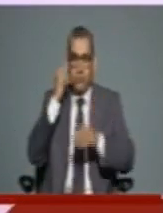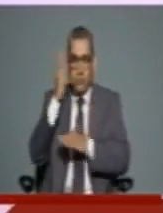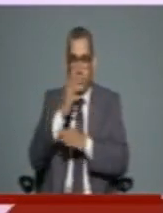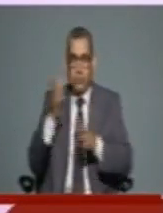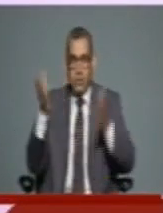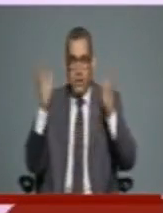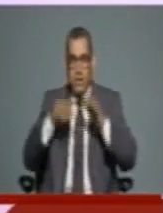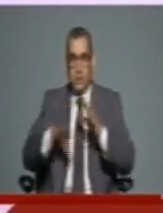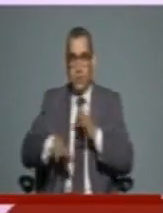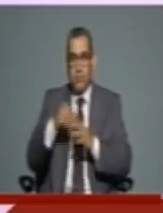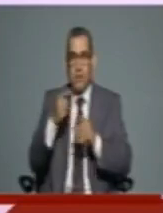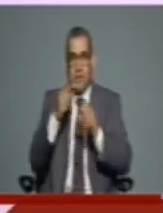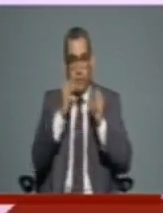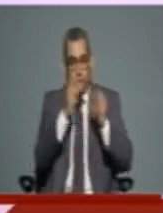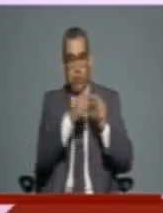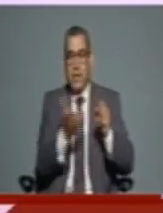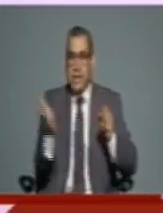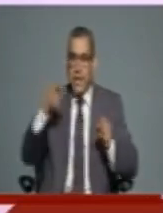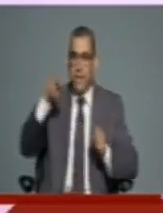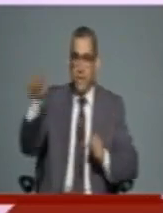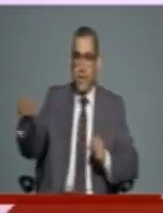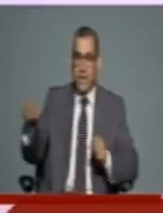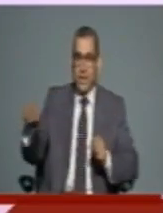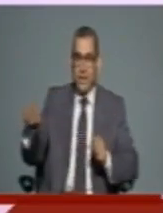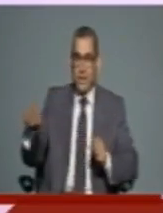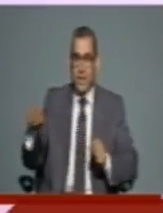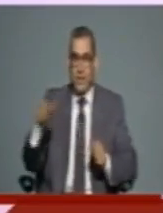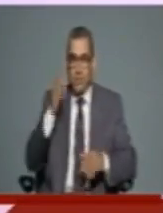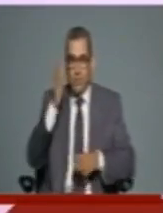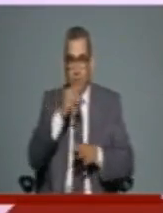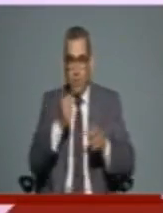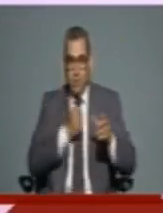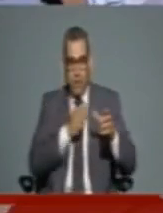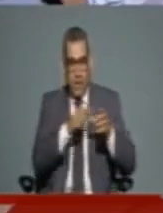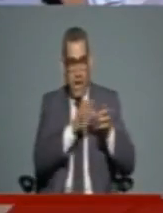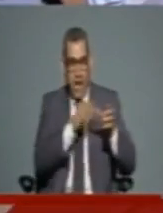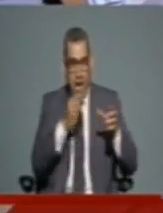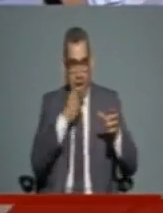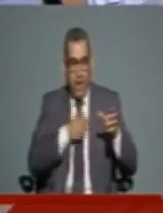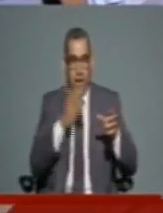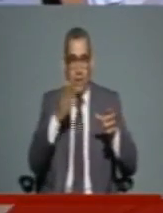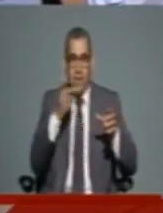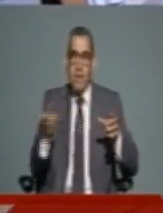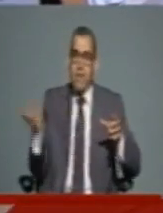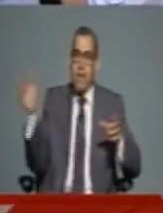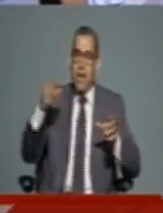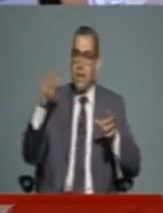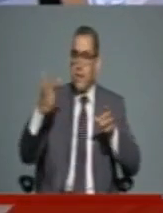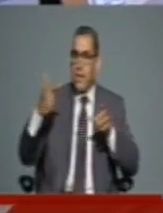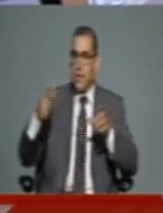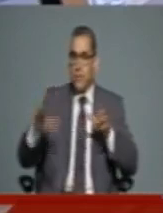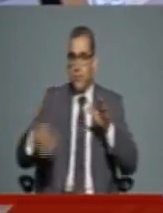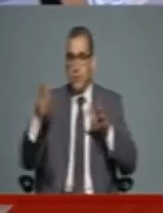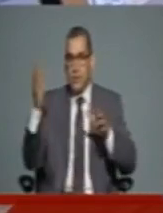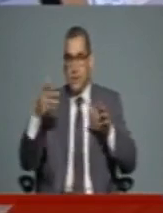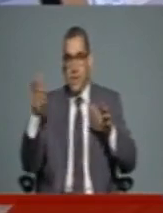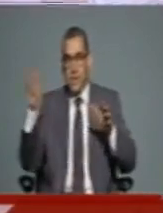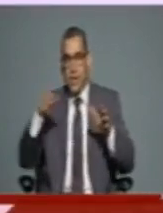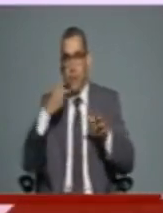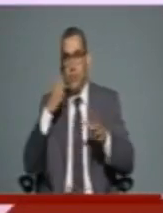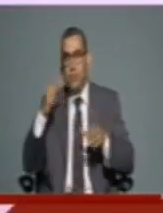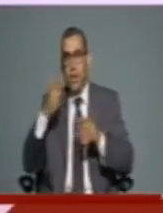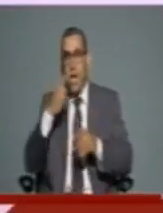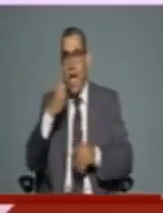للاستراتيجي، مش احتياطي استراتيجي لاستهلاكنا، احتياطي استراتيجي للاستراتيجي 100,000